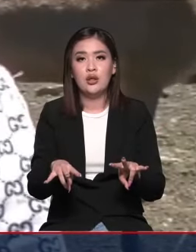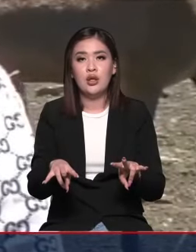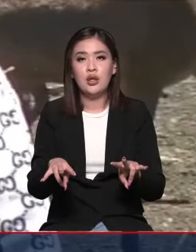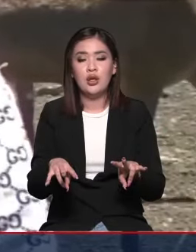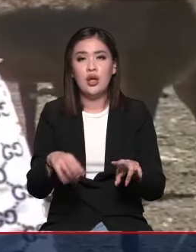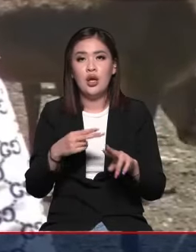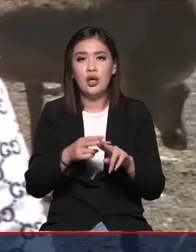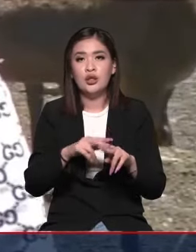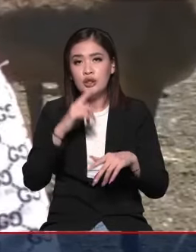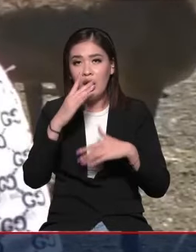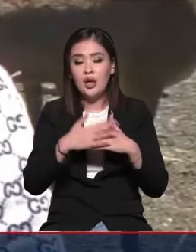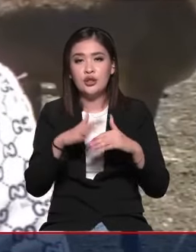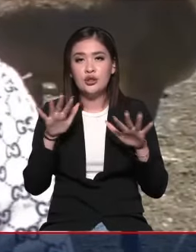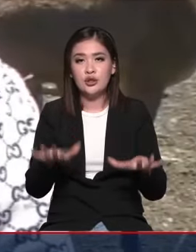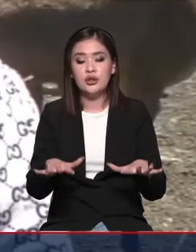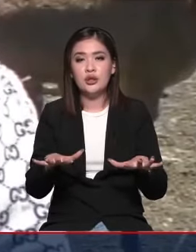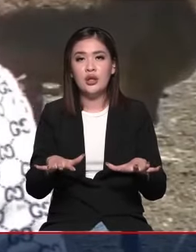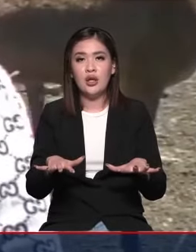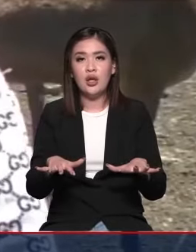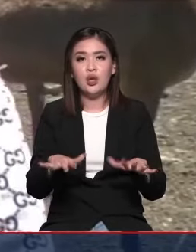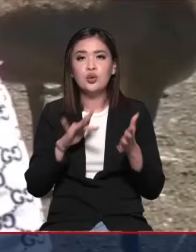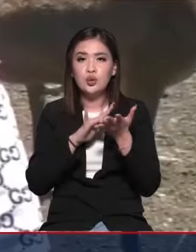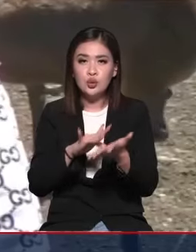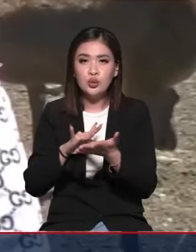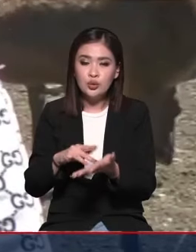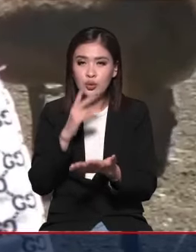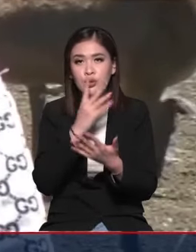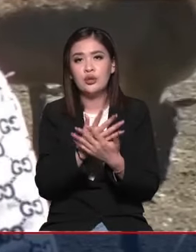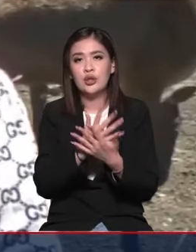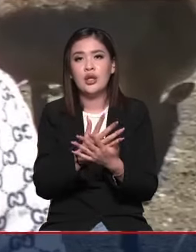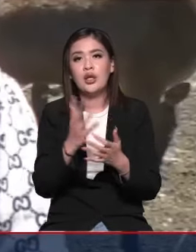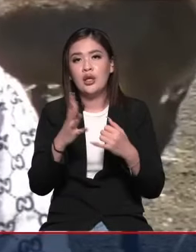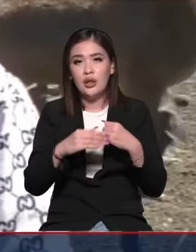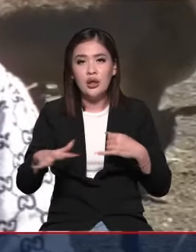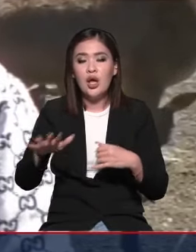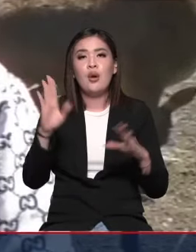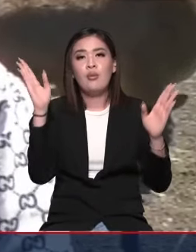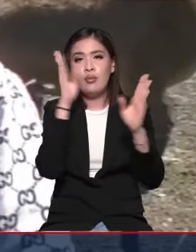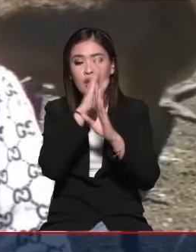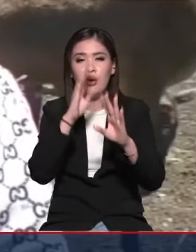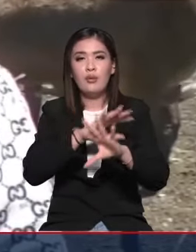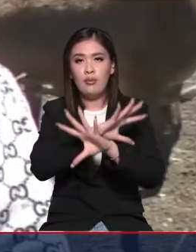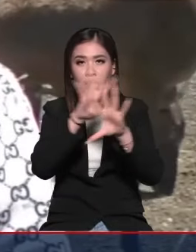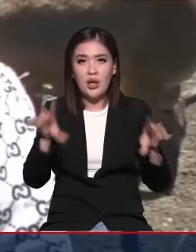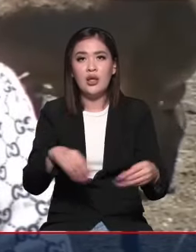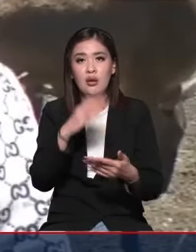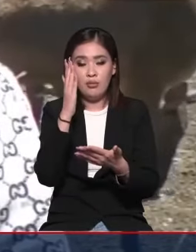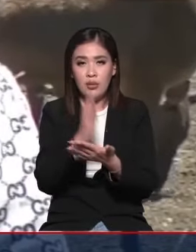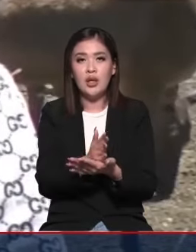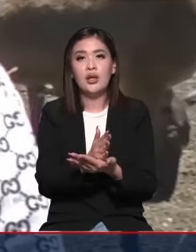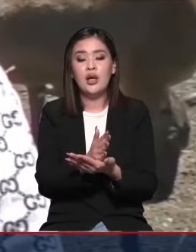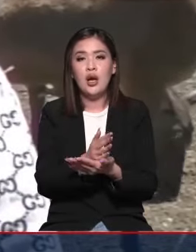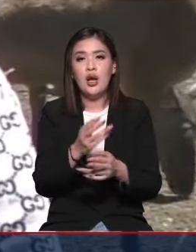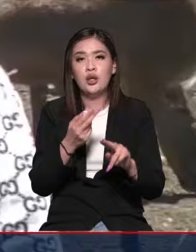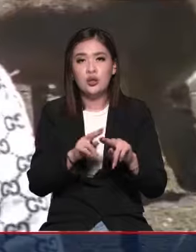атыр. Жақын жерден мына туризмді дамытайық, еліміз, жеріміз, біздің табиғатымыздың барлығы келіп тұрғандықтан осындай